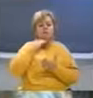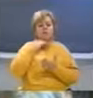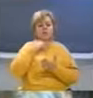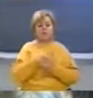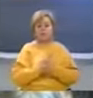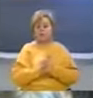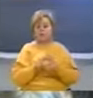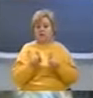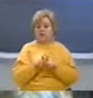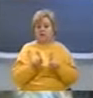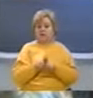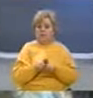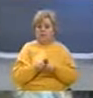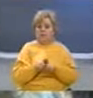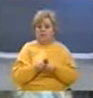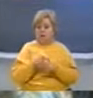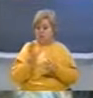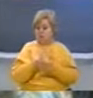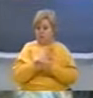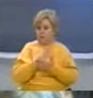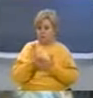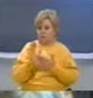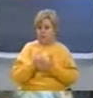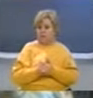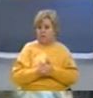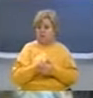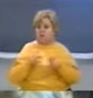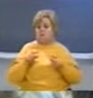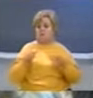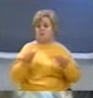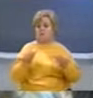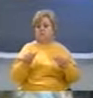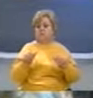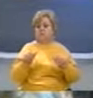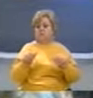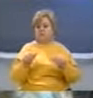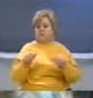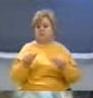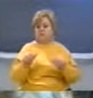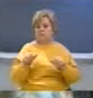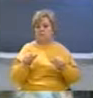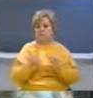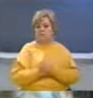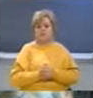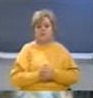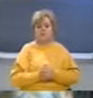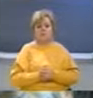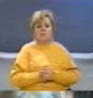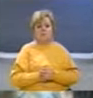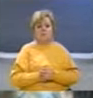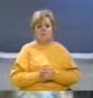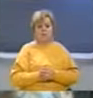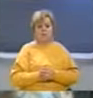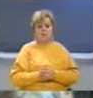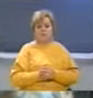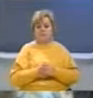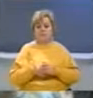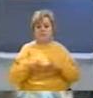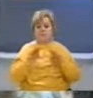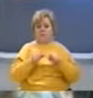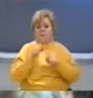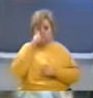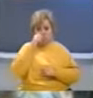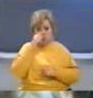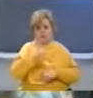etnike, do të ketë një ndarje të pronësisë, gjithsesi aksione të këtyre ndërmarrjeve, midis pushtetit qendror